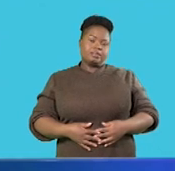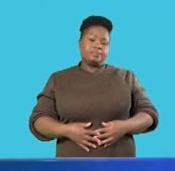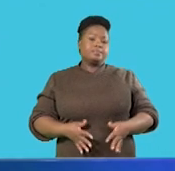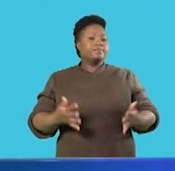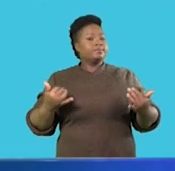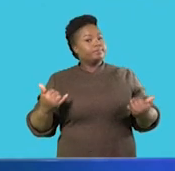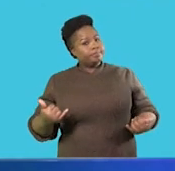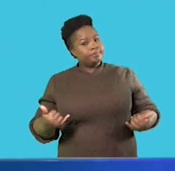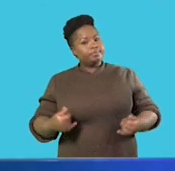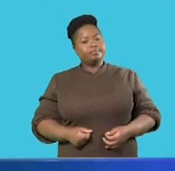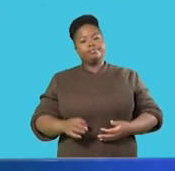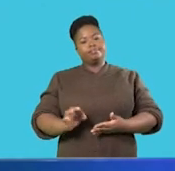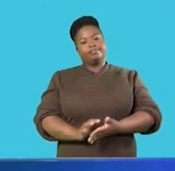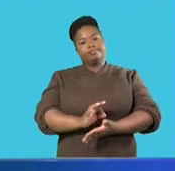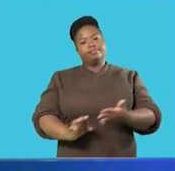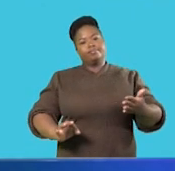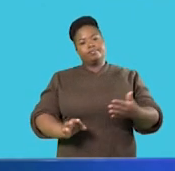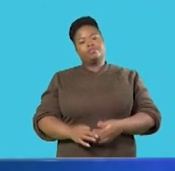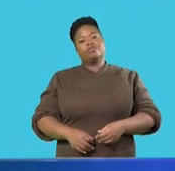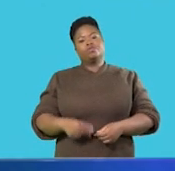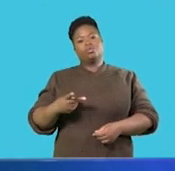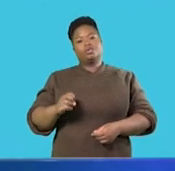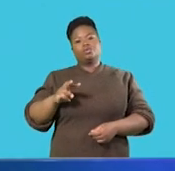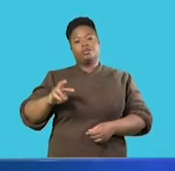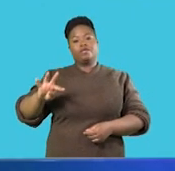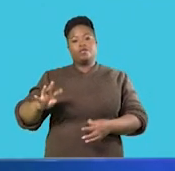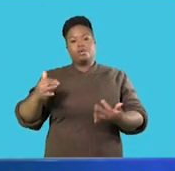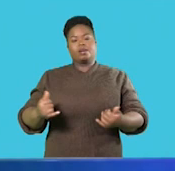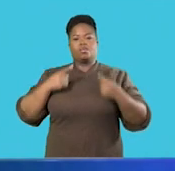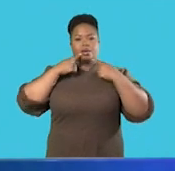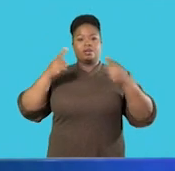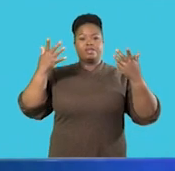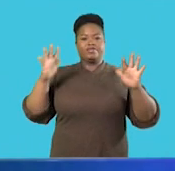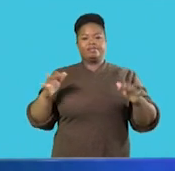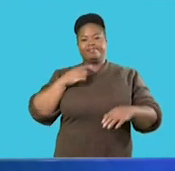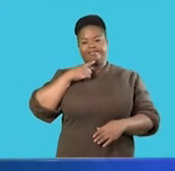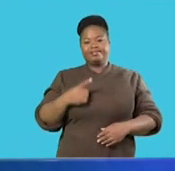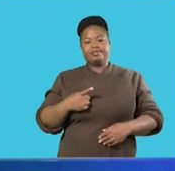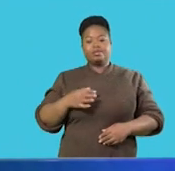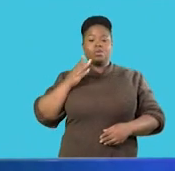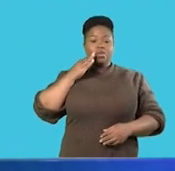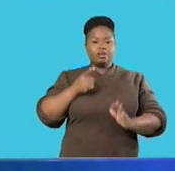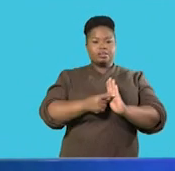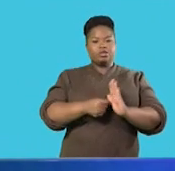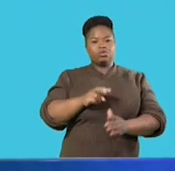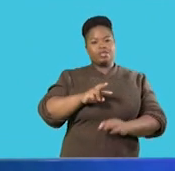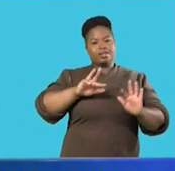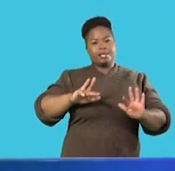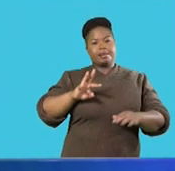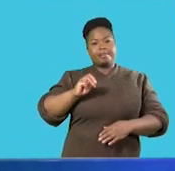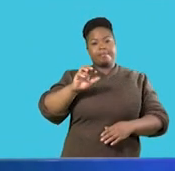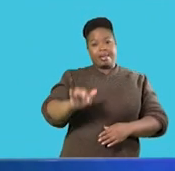Njengoko umhla wovoto lonyulo lukawonkewonke luka-2024 ubhengezwe ukuba ngumhla wamashumi amabini anethoba kuMay,